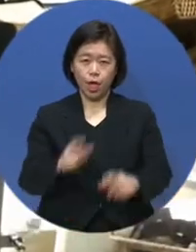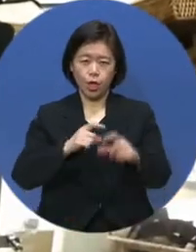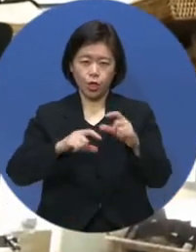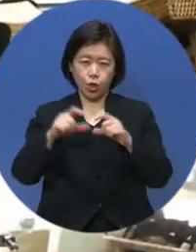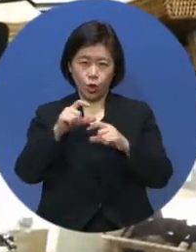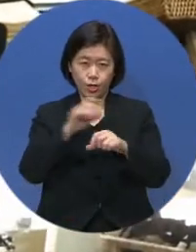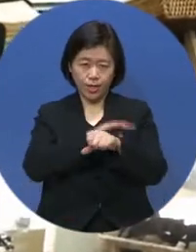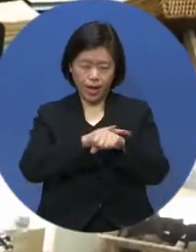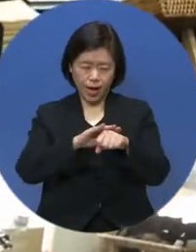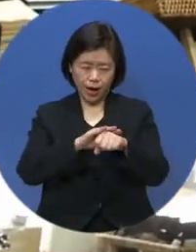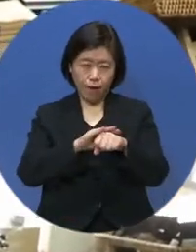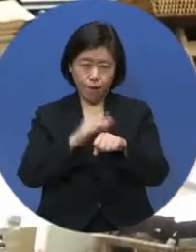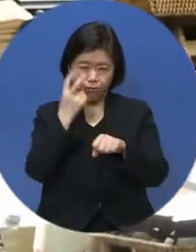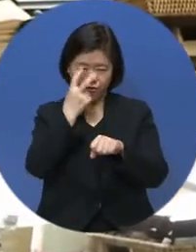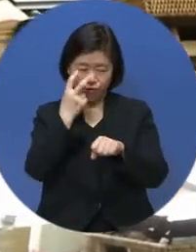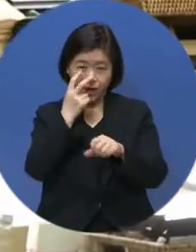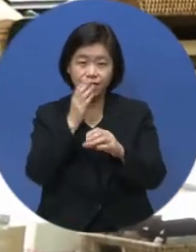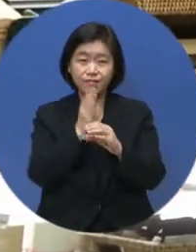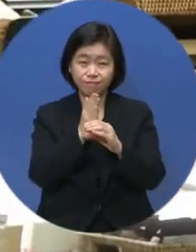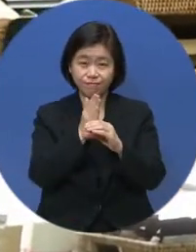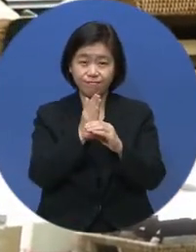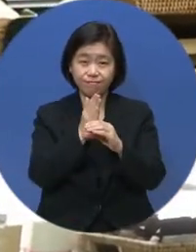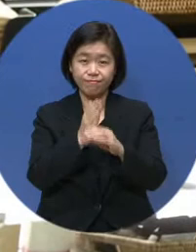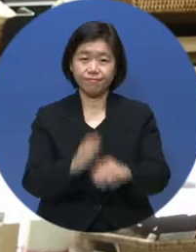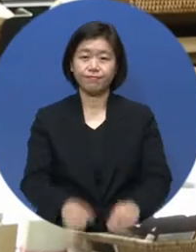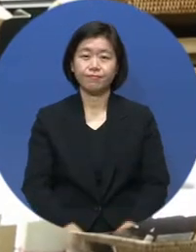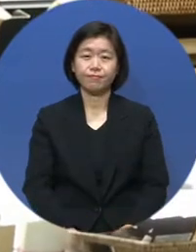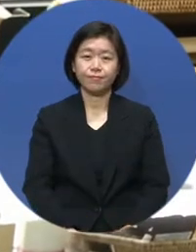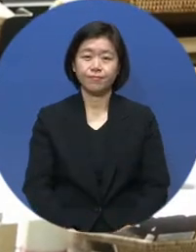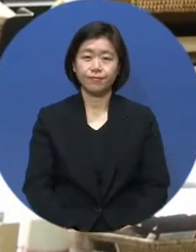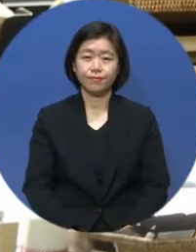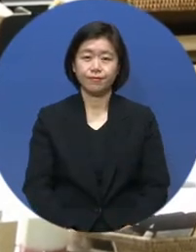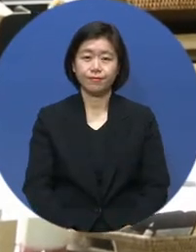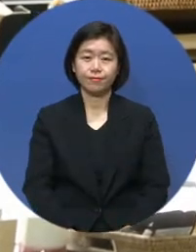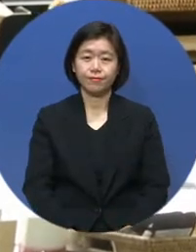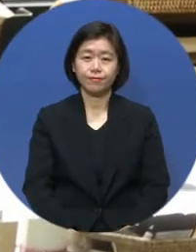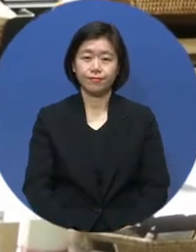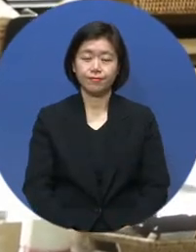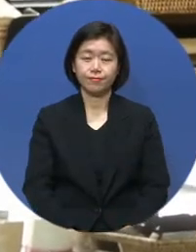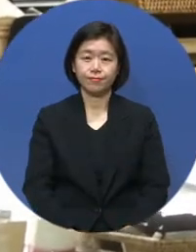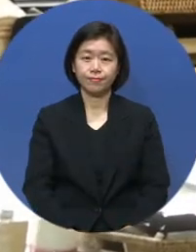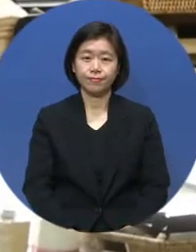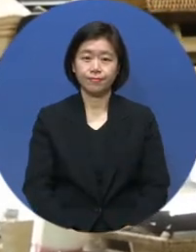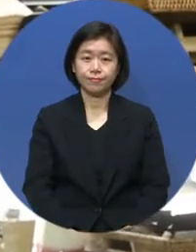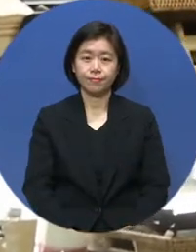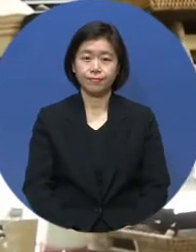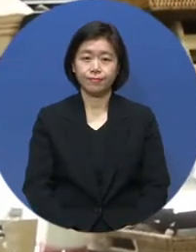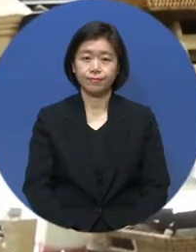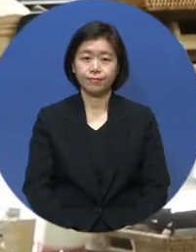깐깐한 바리스타 분도 만나실 수도 있으니까. 그 마음이라고 생각했습니다.